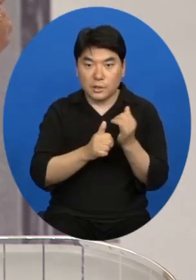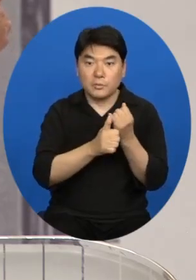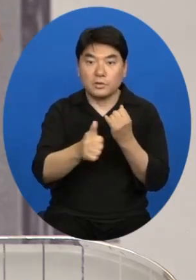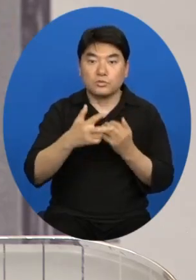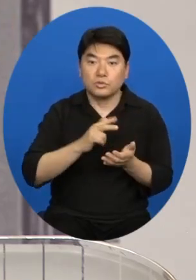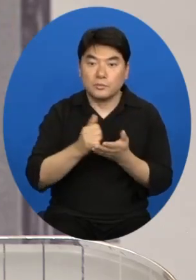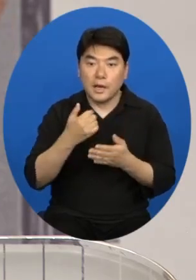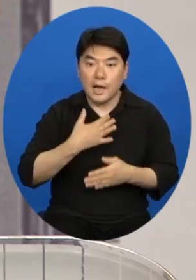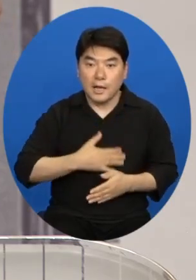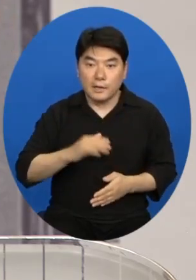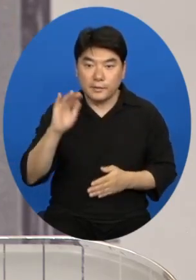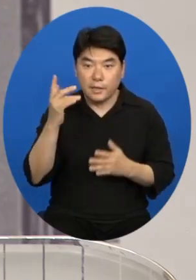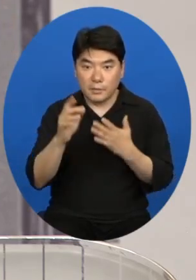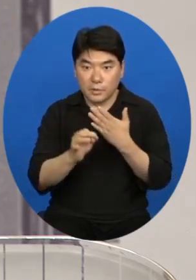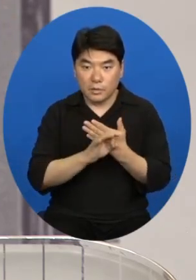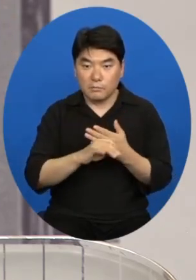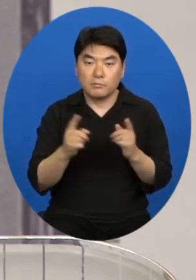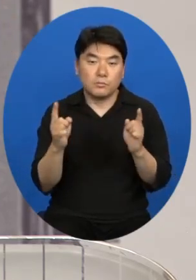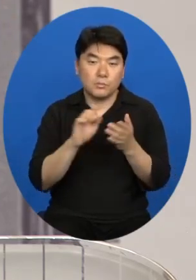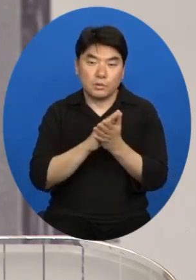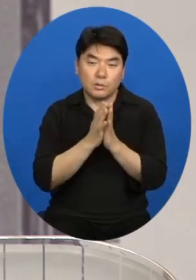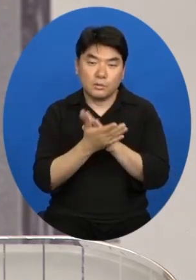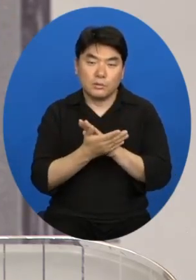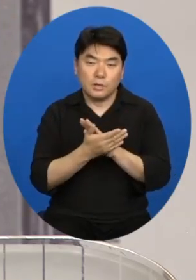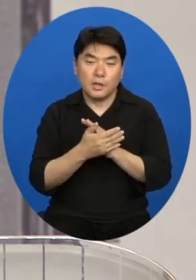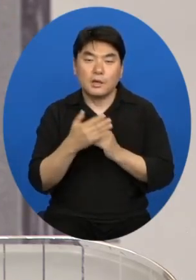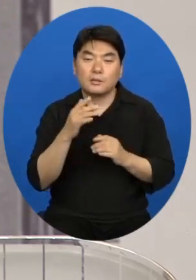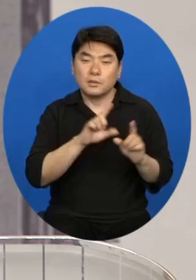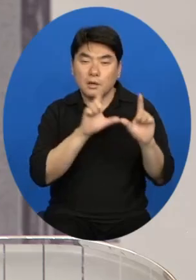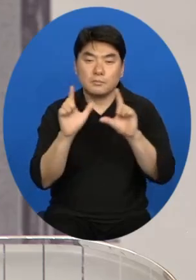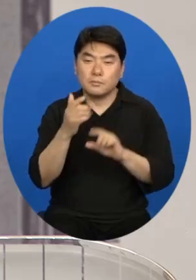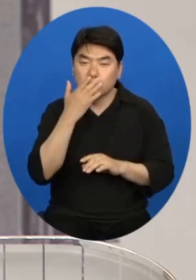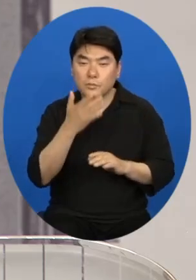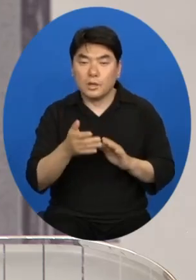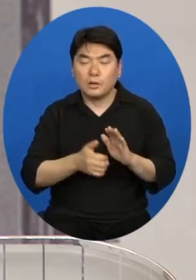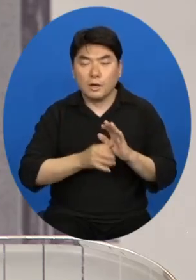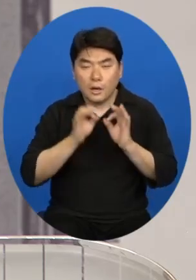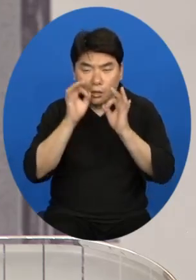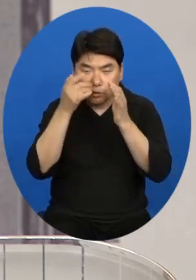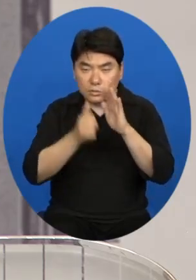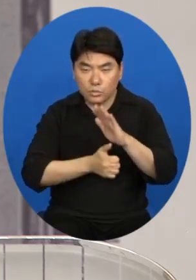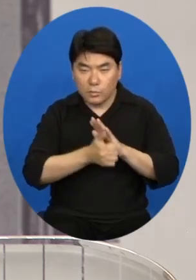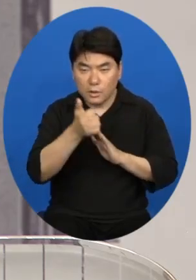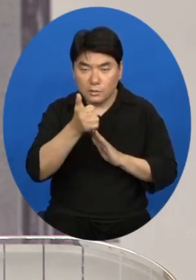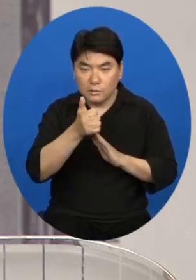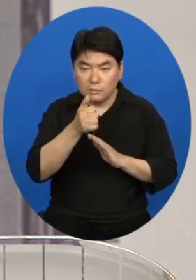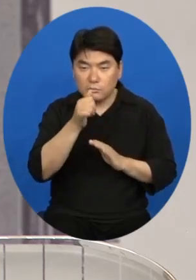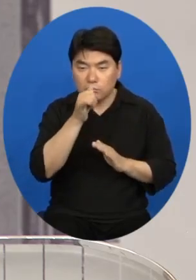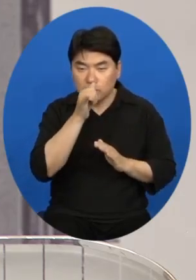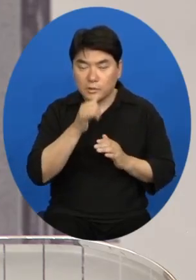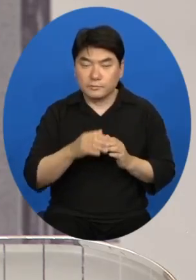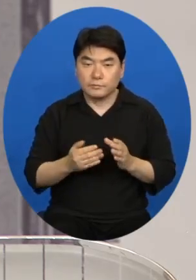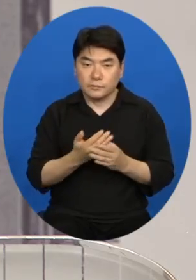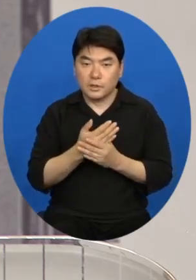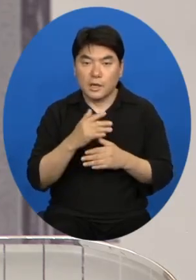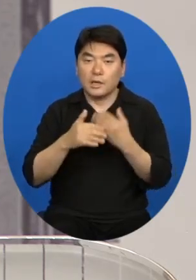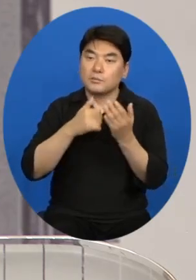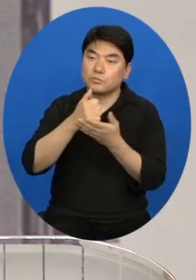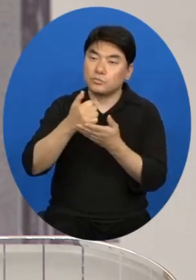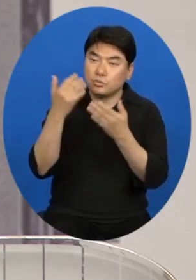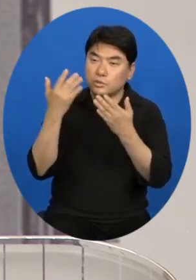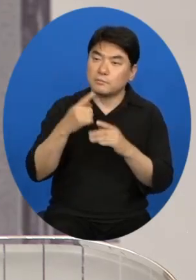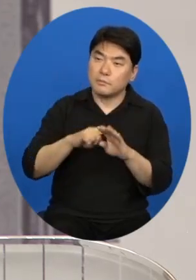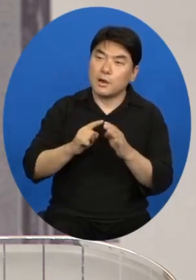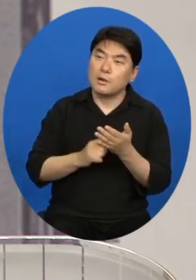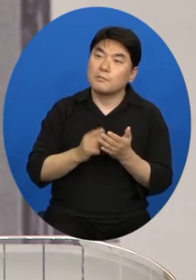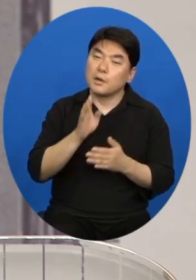된다면 정말 변화된 삶을 살아갈 수 있을 텐데 라는 간절한 소망이 어디에서 왔을까요? 하나님이 주신 마음이죠.